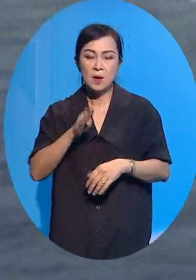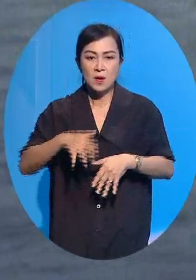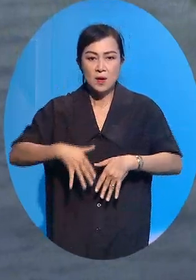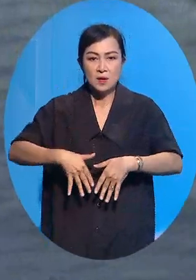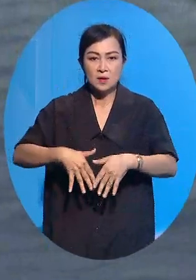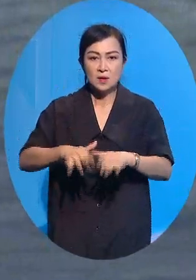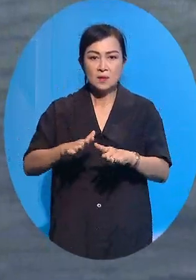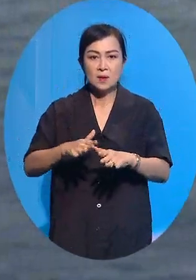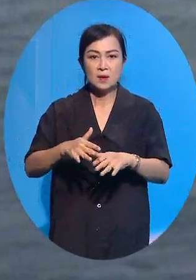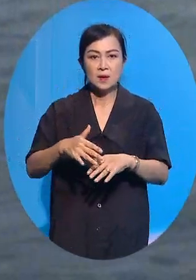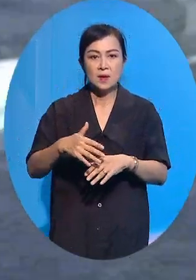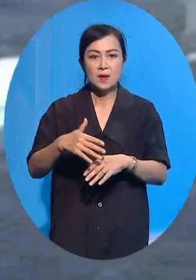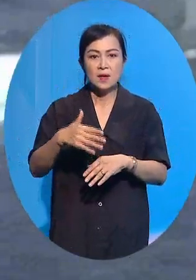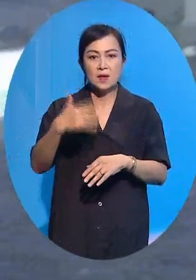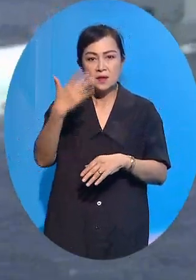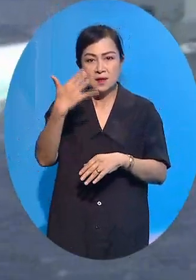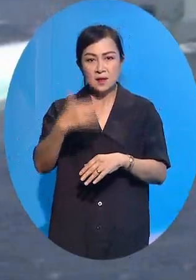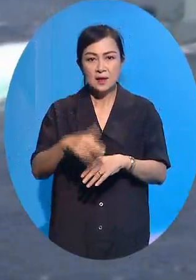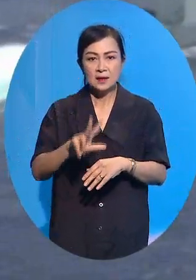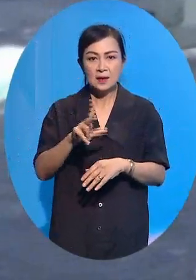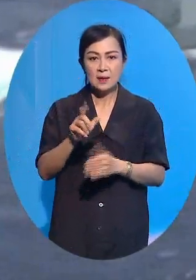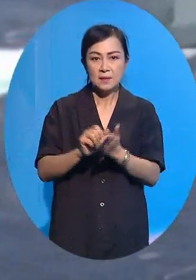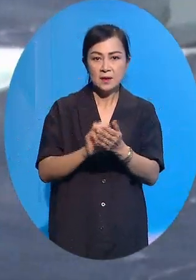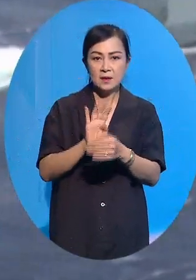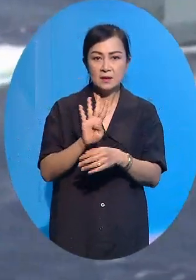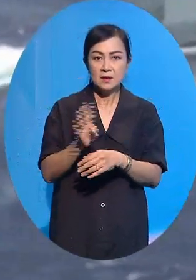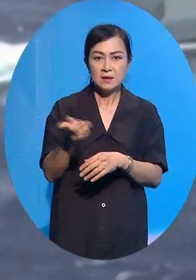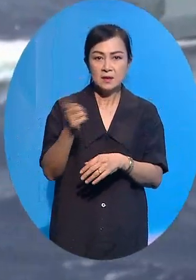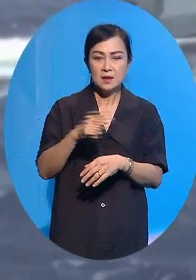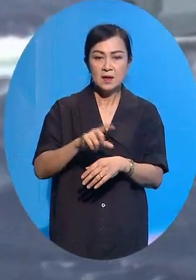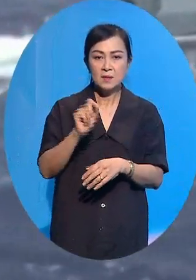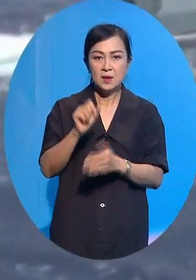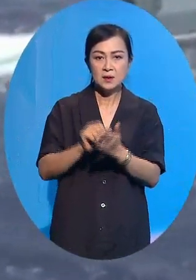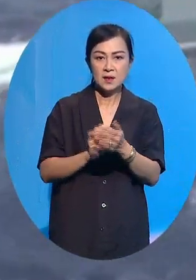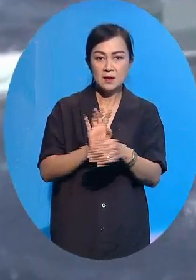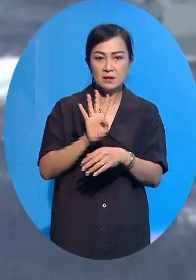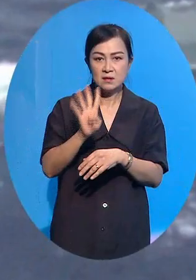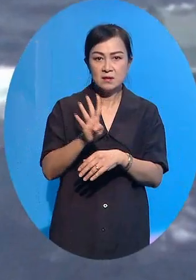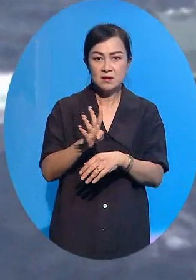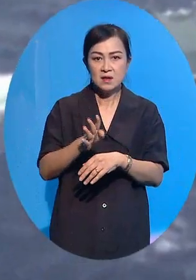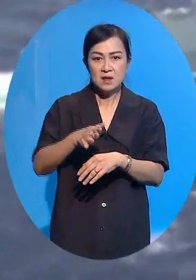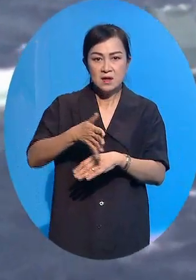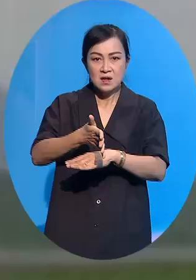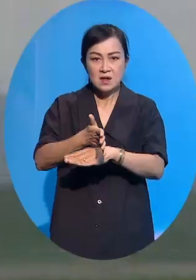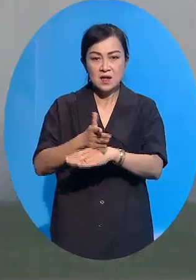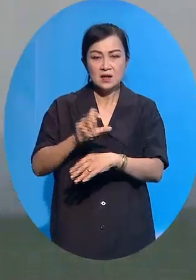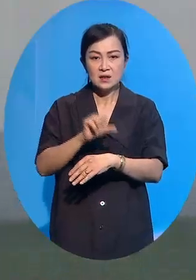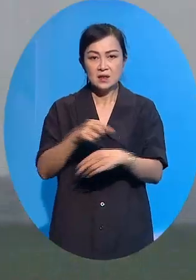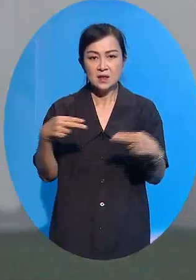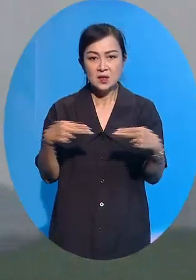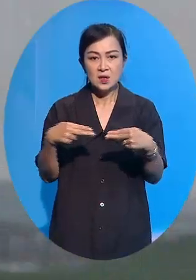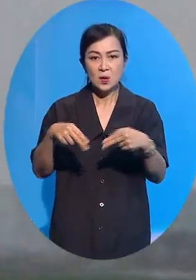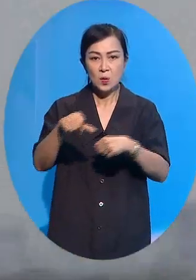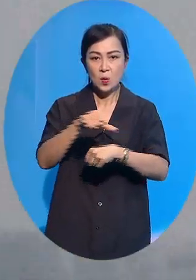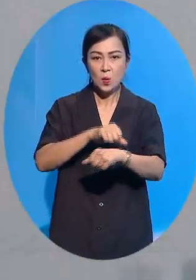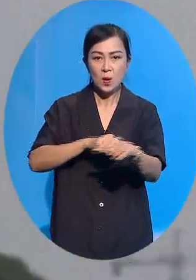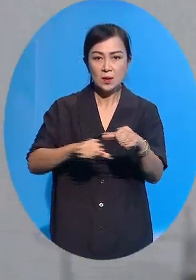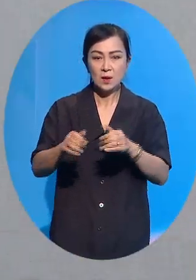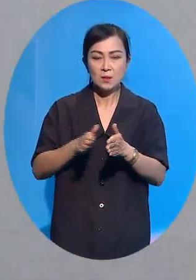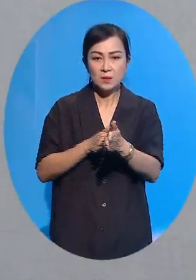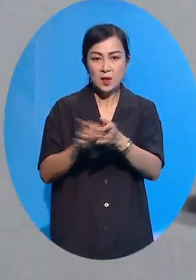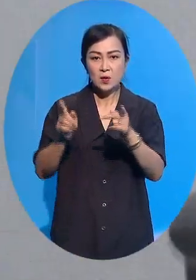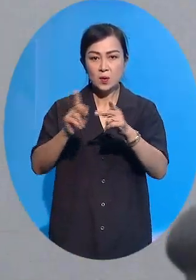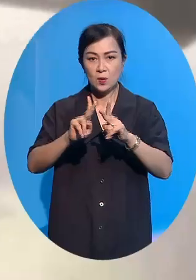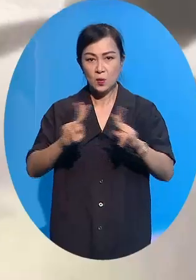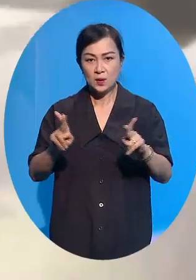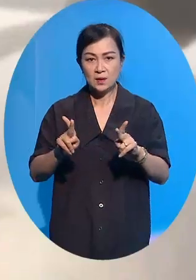hợp lợi kiếm John's World sẽ diễn ra từ ngày 8 tháng 4 đến ngày 10 tháng 4 để tăng cường khả năng sẵn sàng chiến đấu, và đây là hoạt động